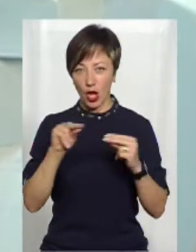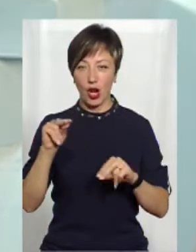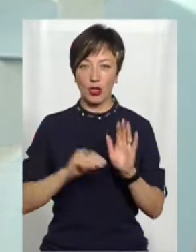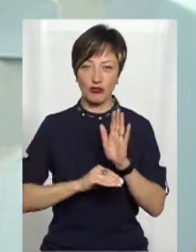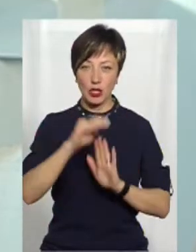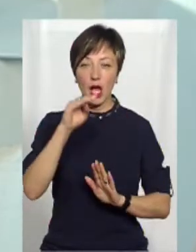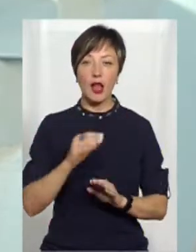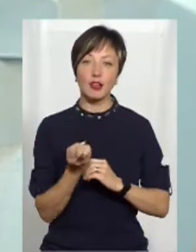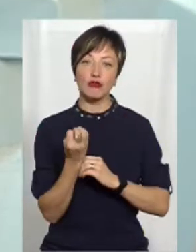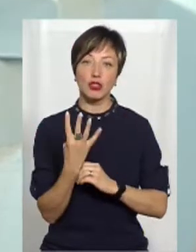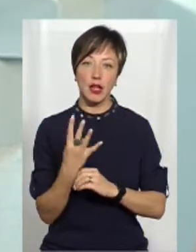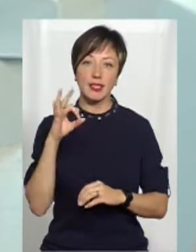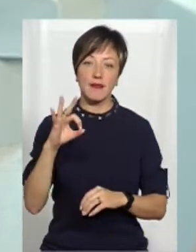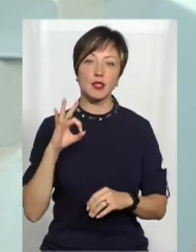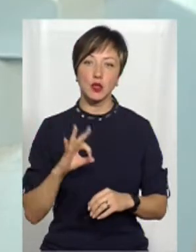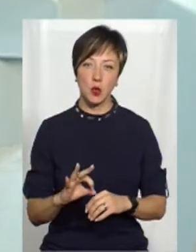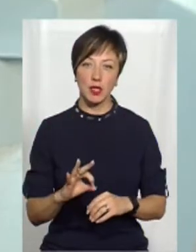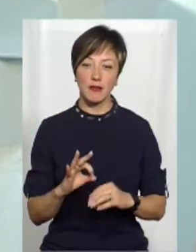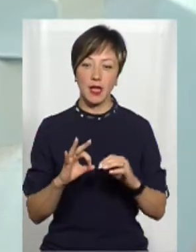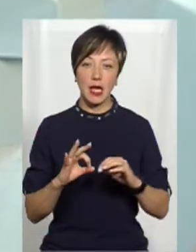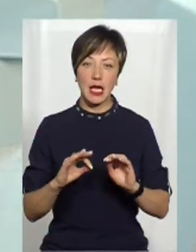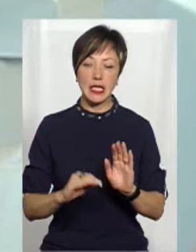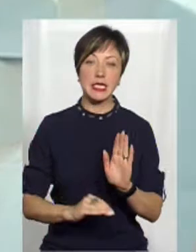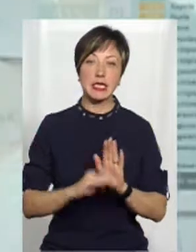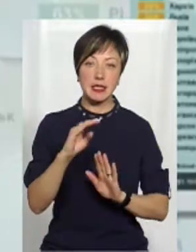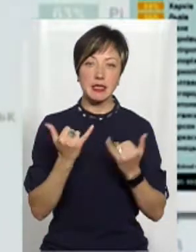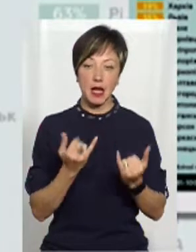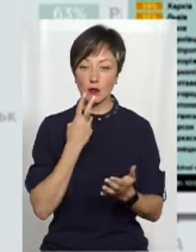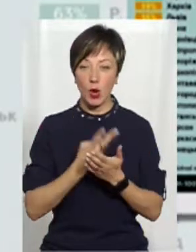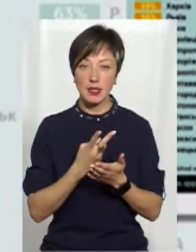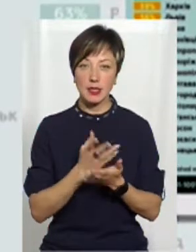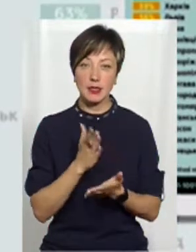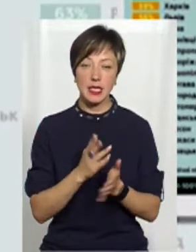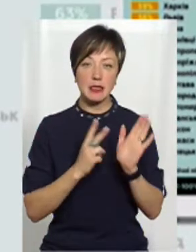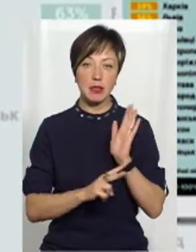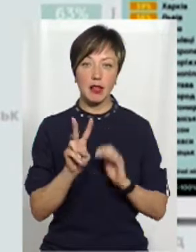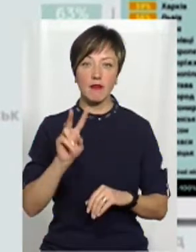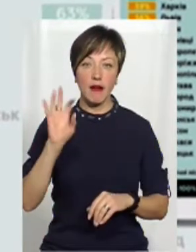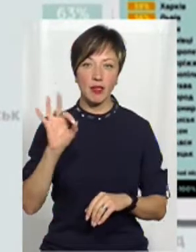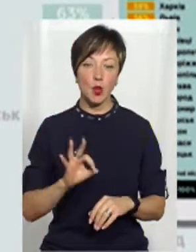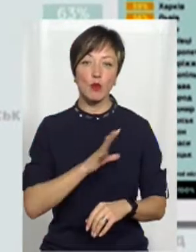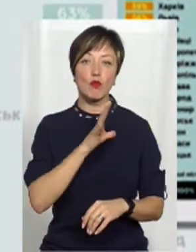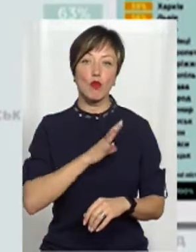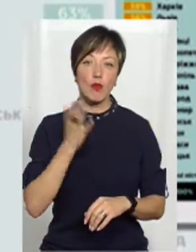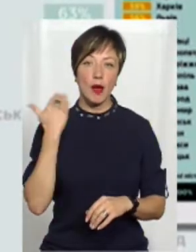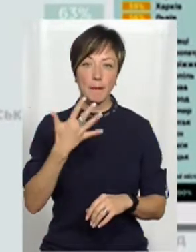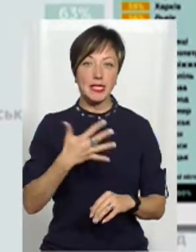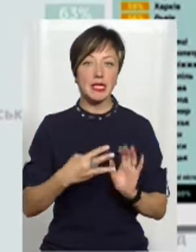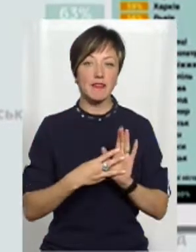Вони на 14% зріс, зараз цей показник становить 72%,